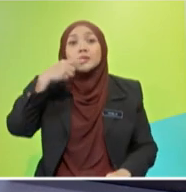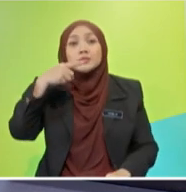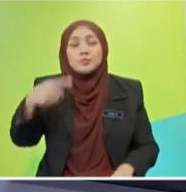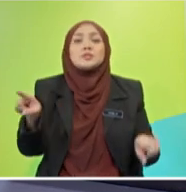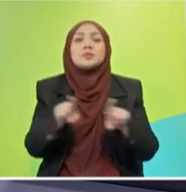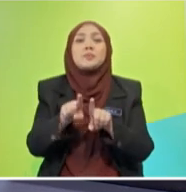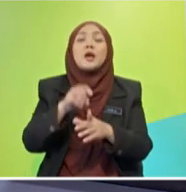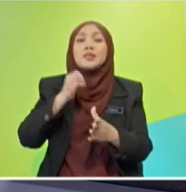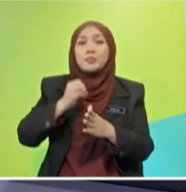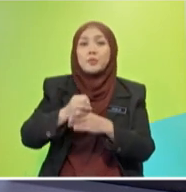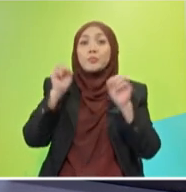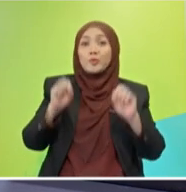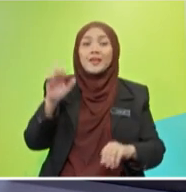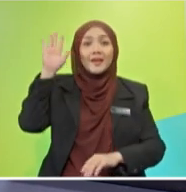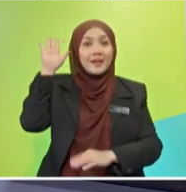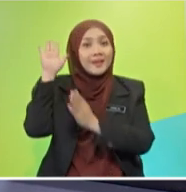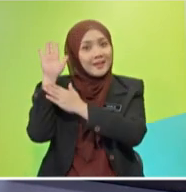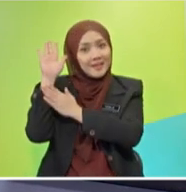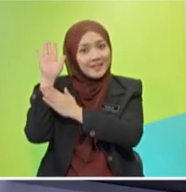angkat tangan